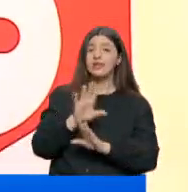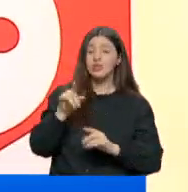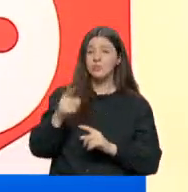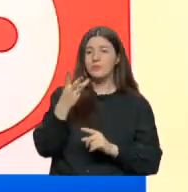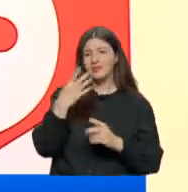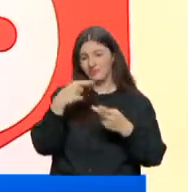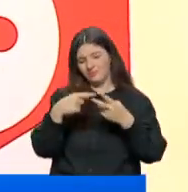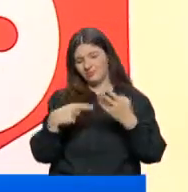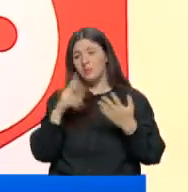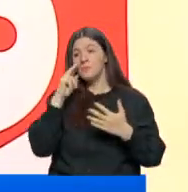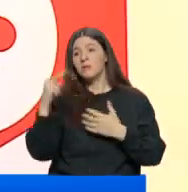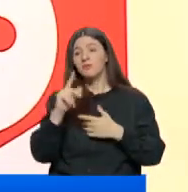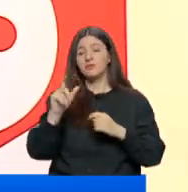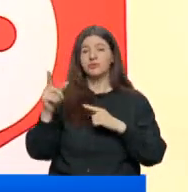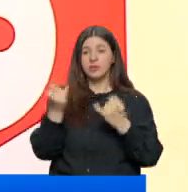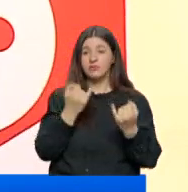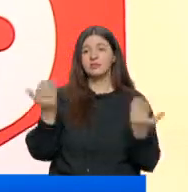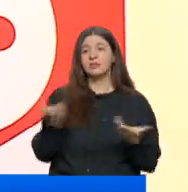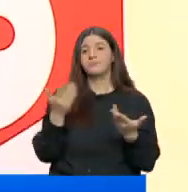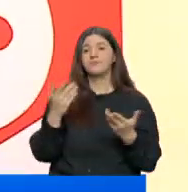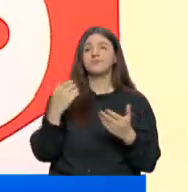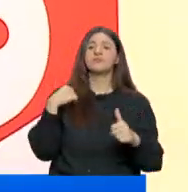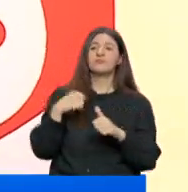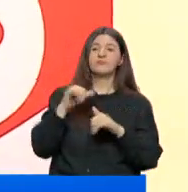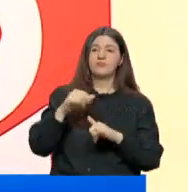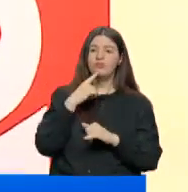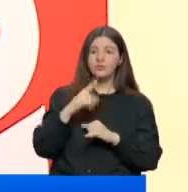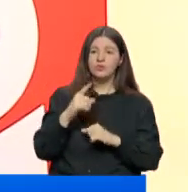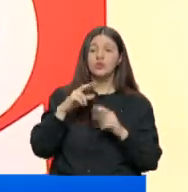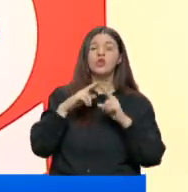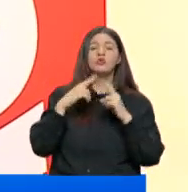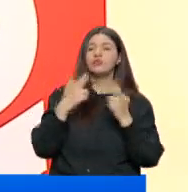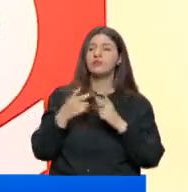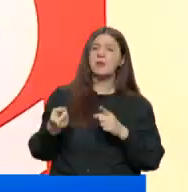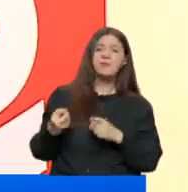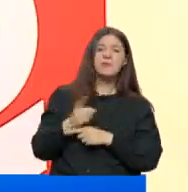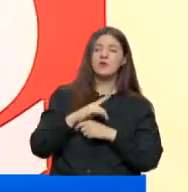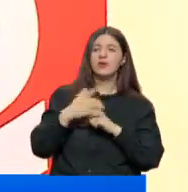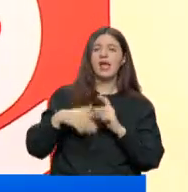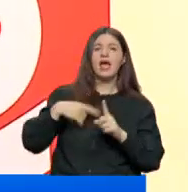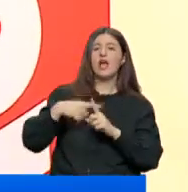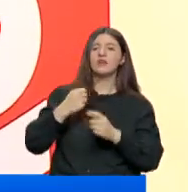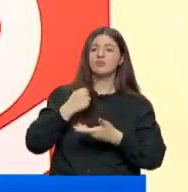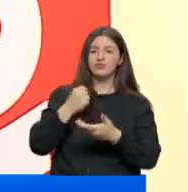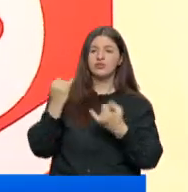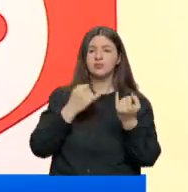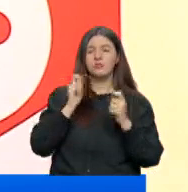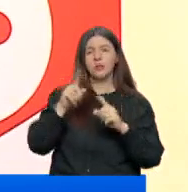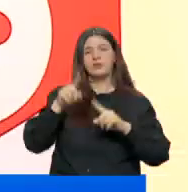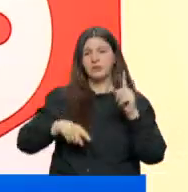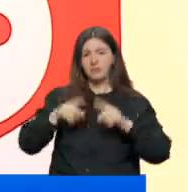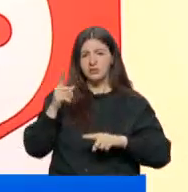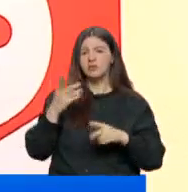ele almak lazım bence bu tartışmayı. Mesela yine aynı şeyi söyleyeyim. Yani dünyada da çeşitli ülkelerde ek bütçe tartışmaları yapılıyor zaman zaman.